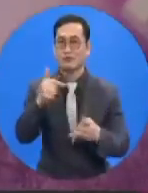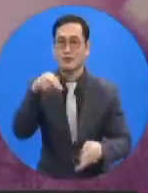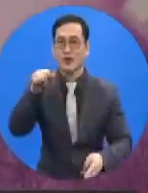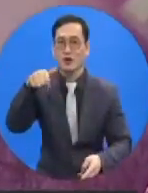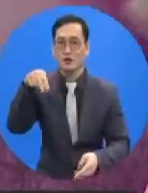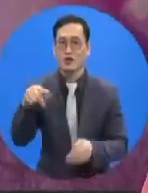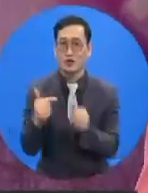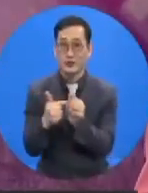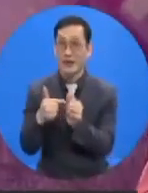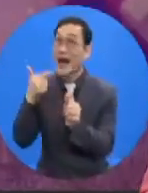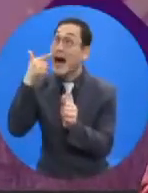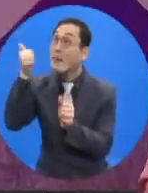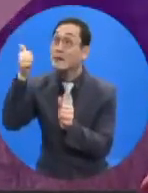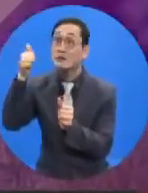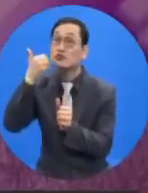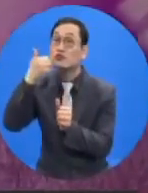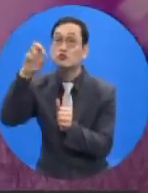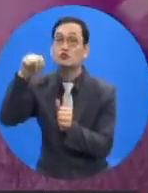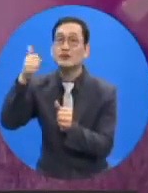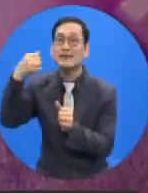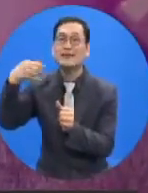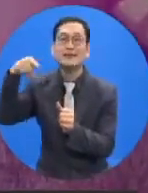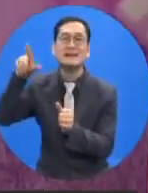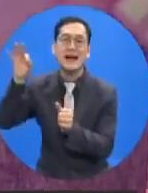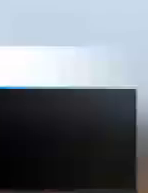아버지 문희상 의장과 레몬 챌린지를 했습니다.